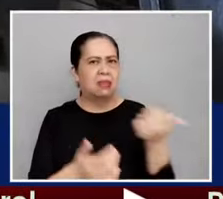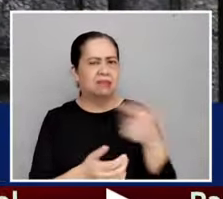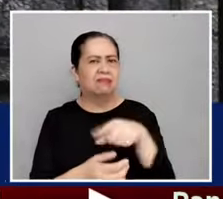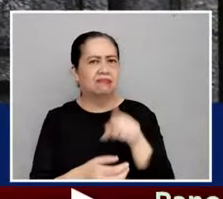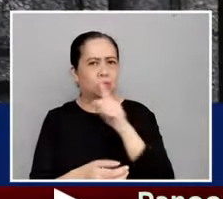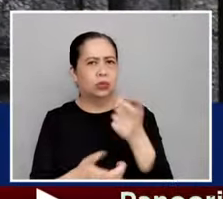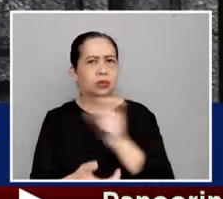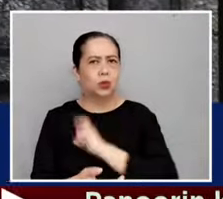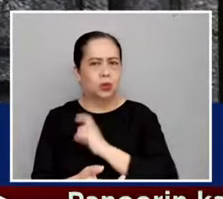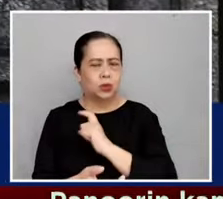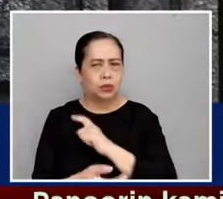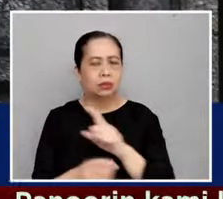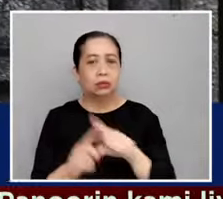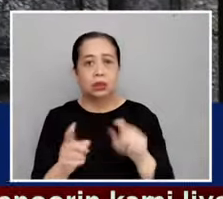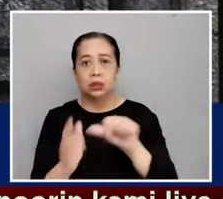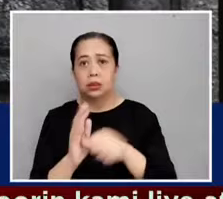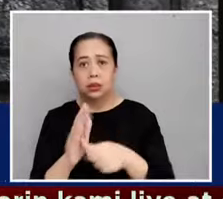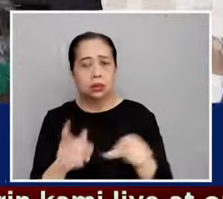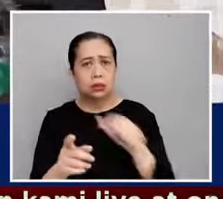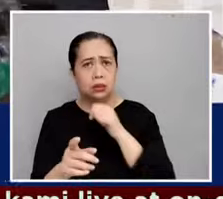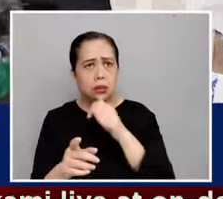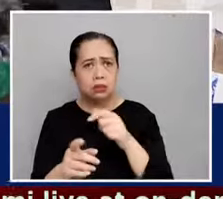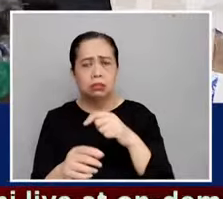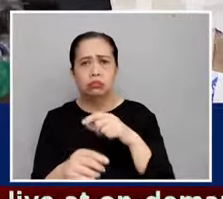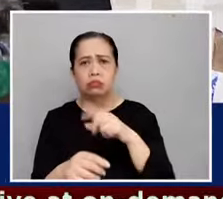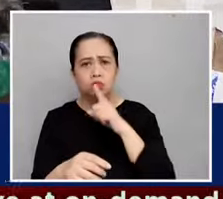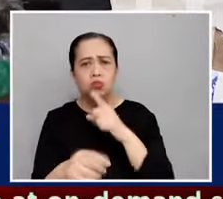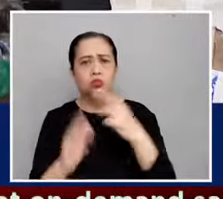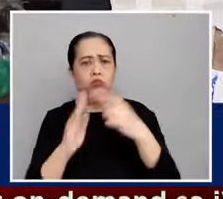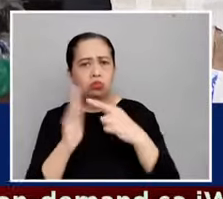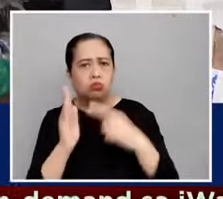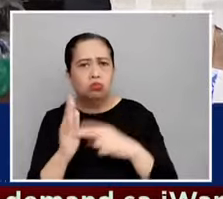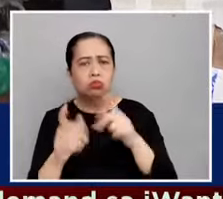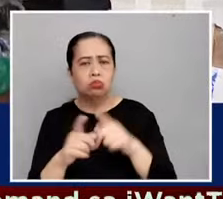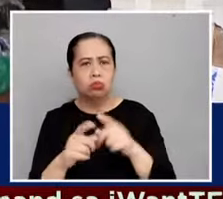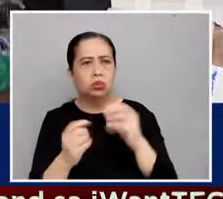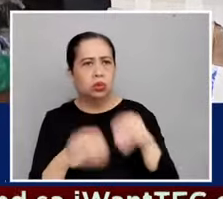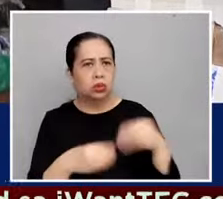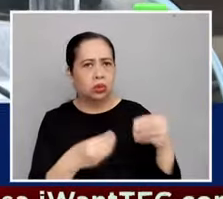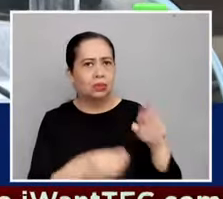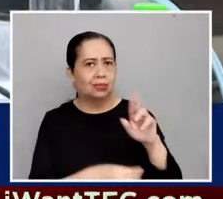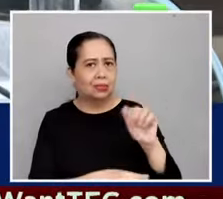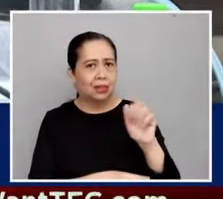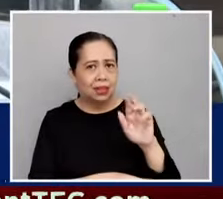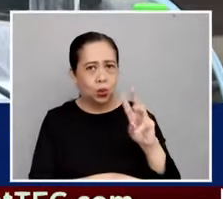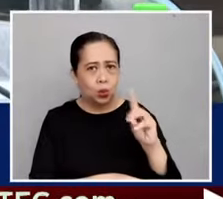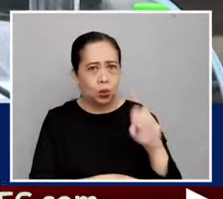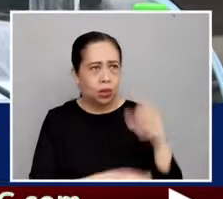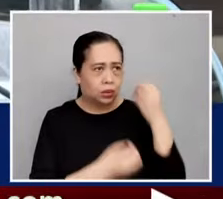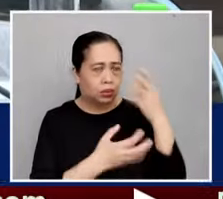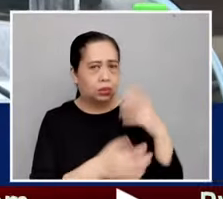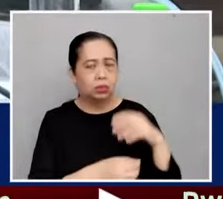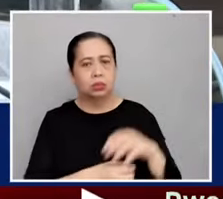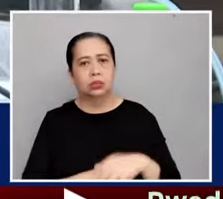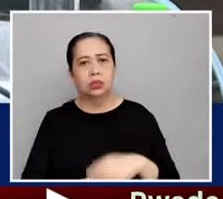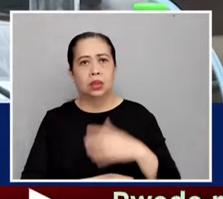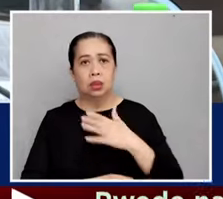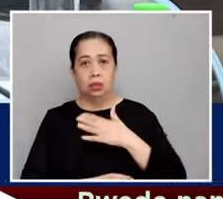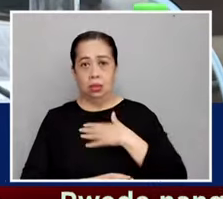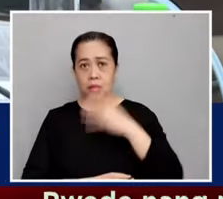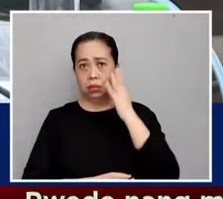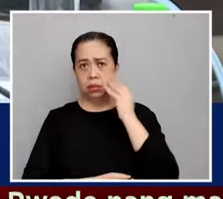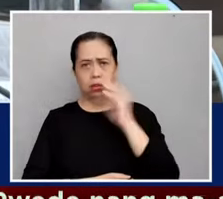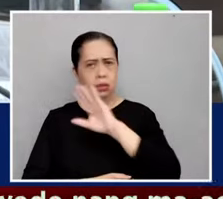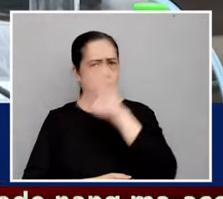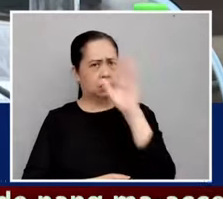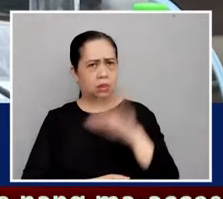dito. Pero igilit nilang hindi ito kailanman ang patakaran sa reward system sa mga impormante. To the best of my knowledge, it has never been